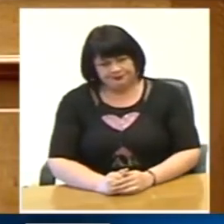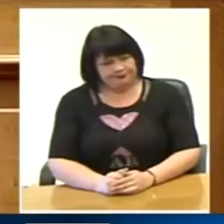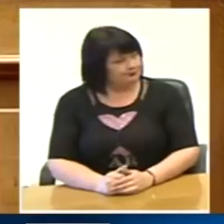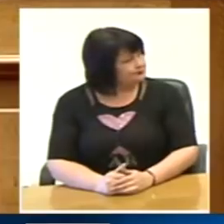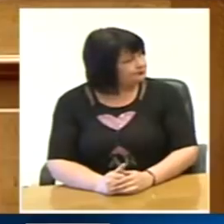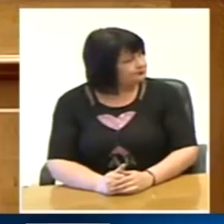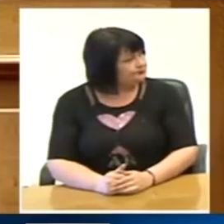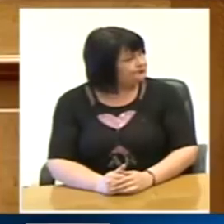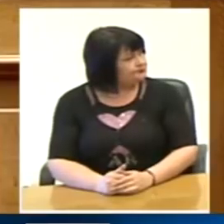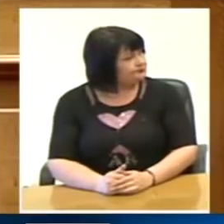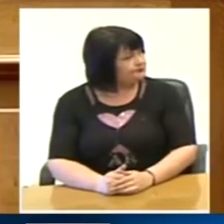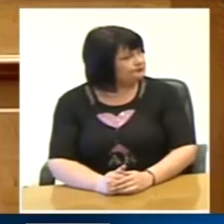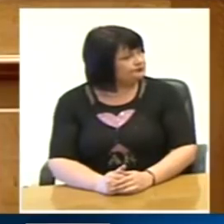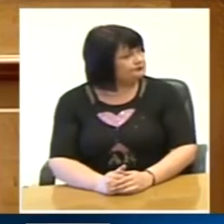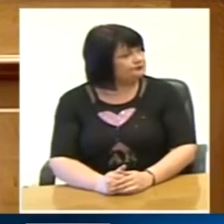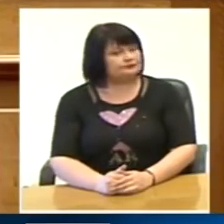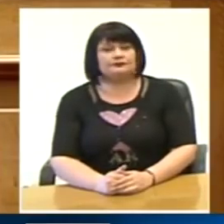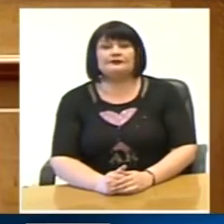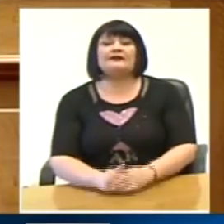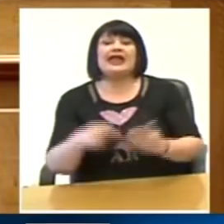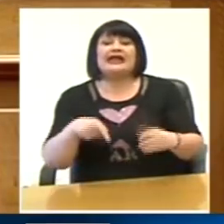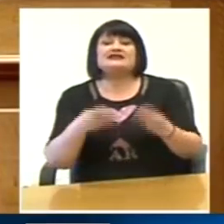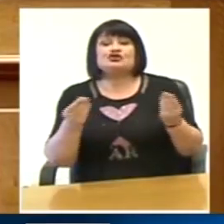Έτσι λοιπόν, ολοκληρώνω κύριε Πρόεδρε.